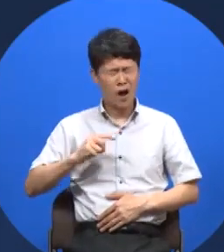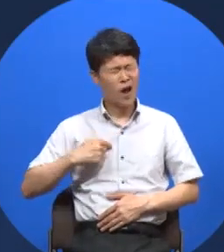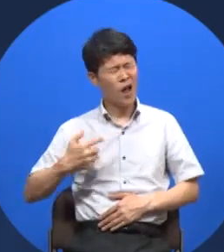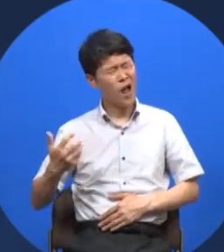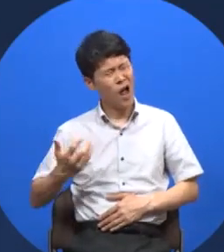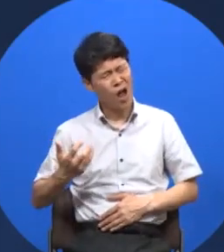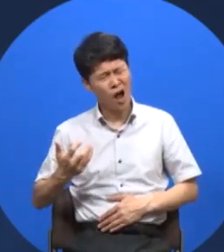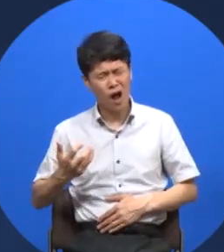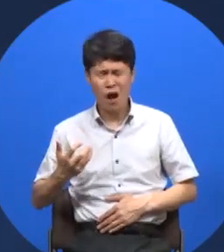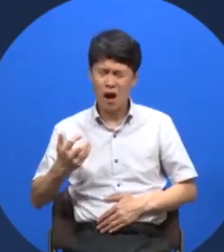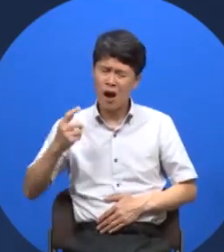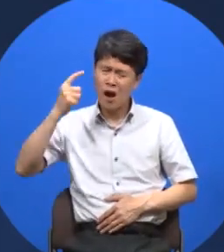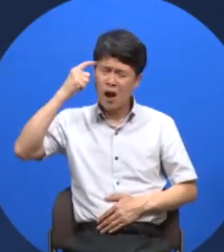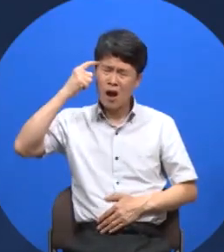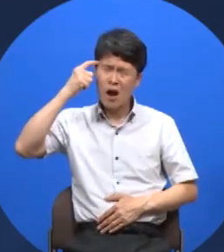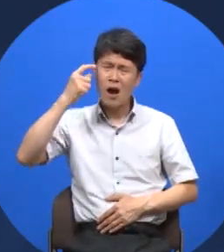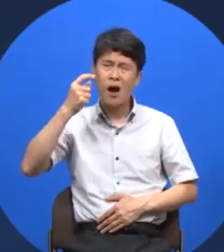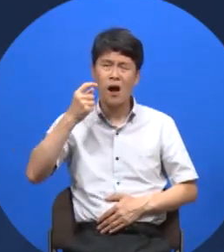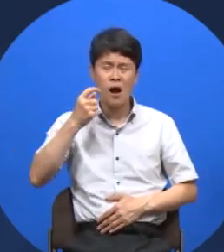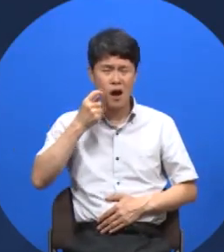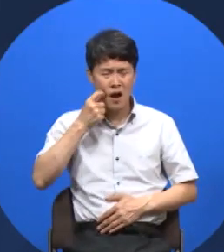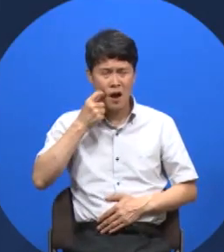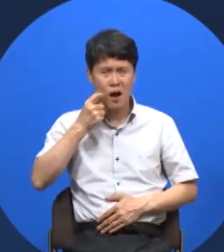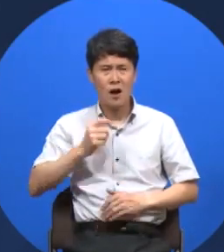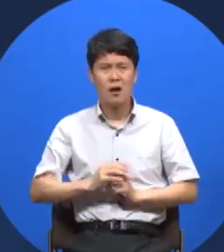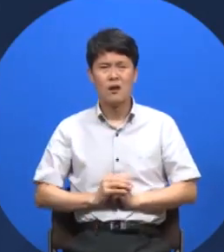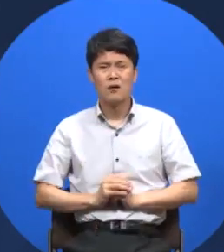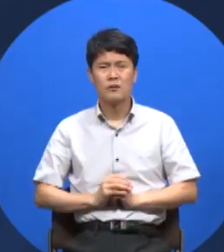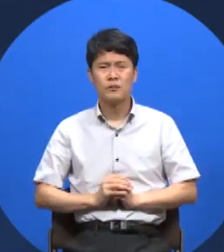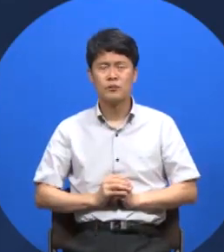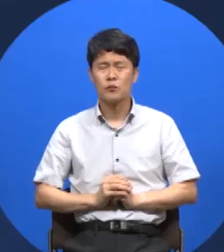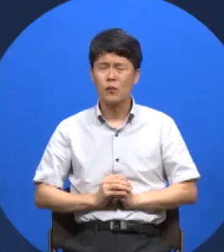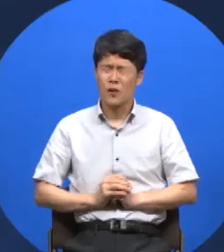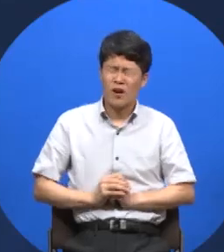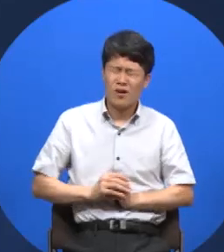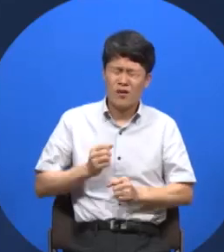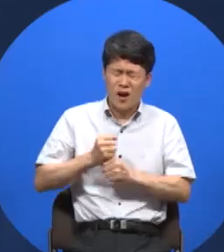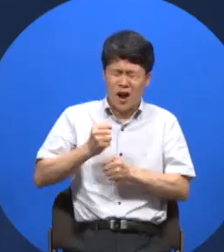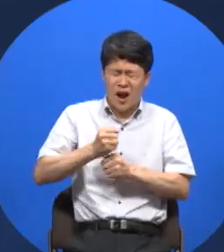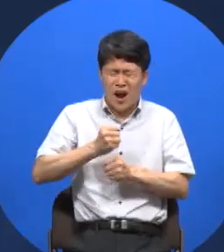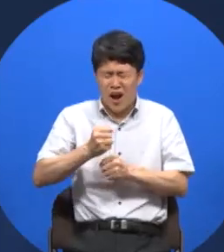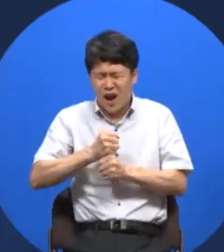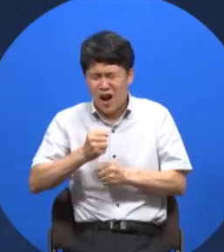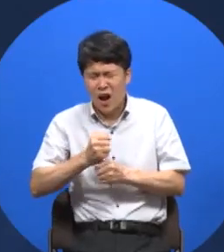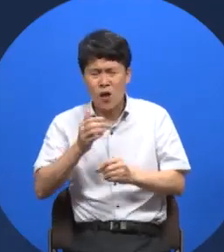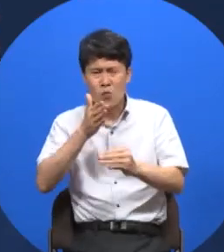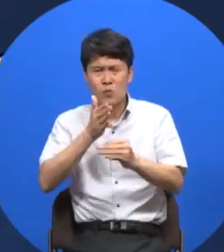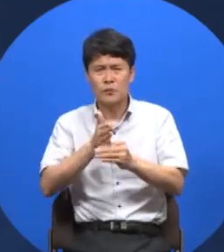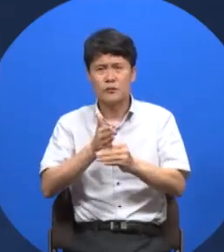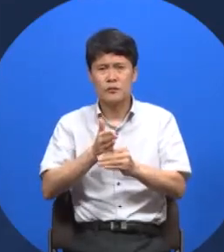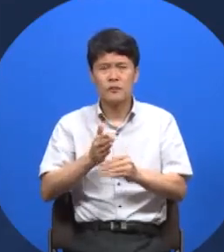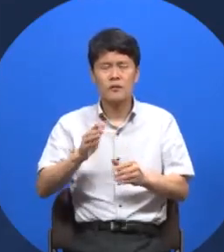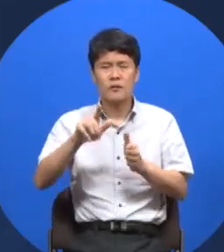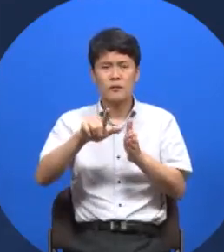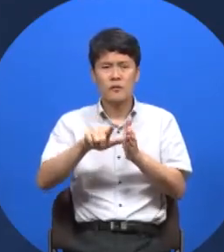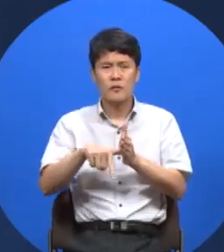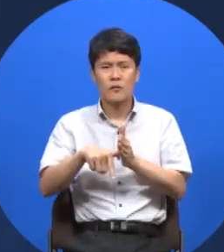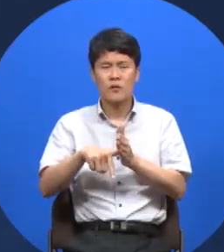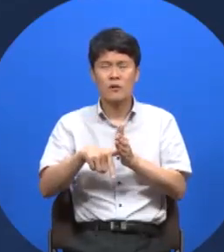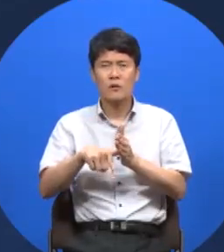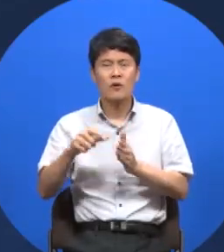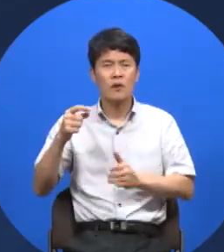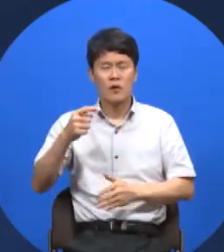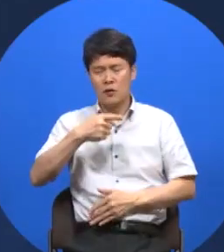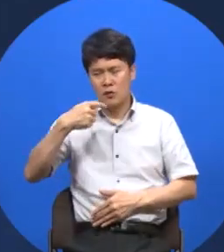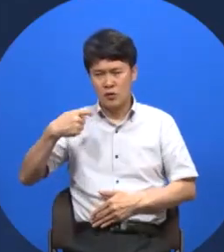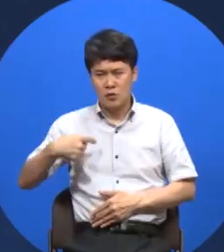줄은 예상조차 못했더란다. 어쩔 줄 몰라 쩔쩔매는 중이다. 이때 중국